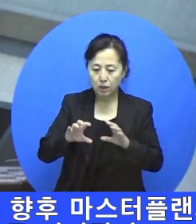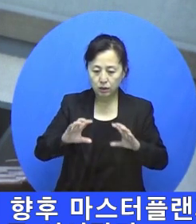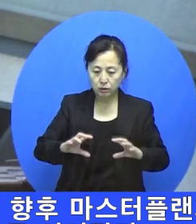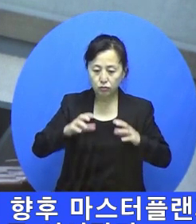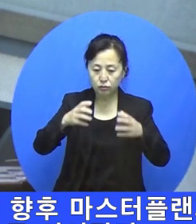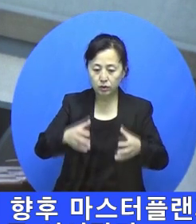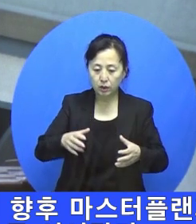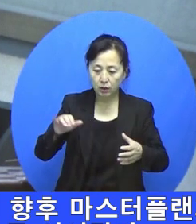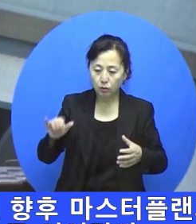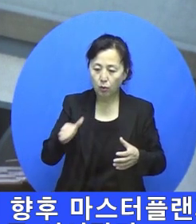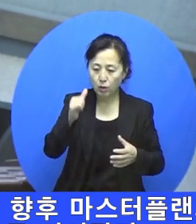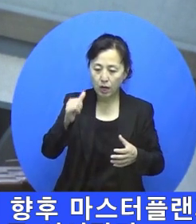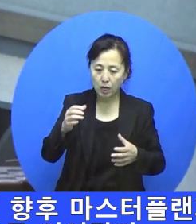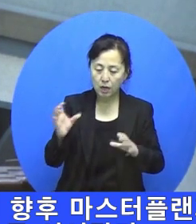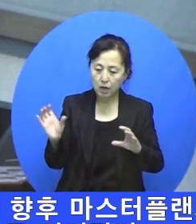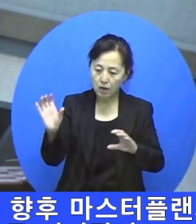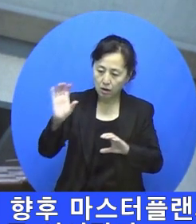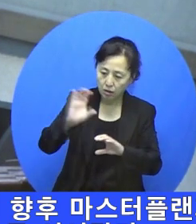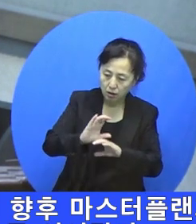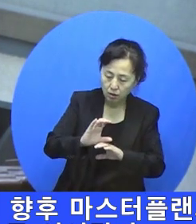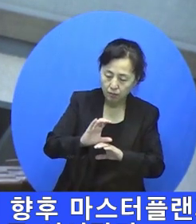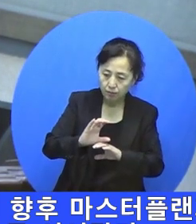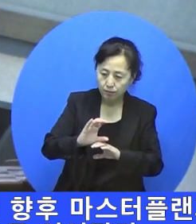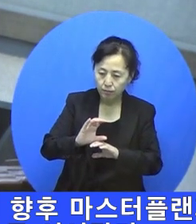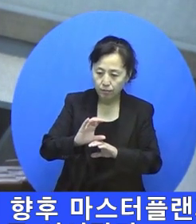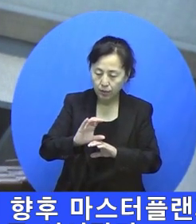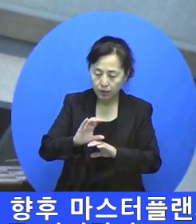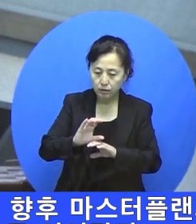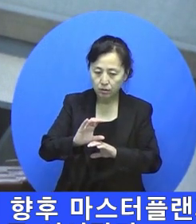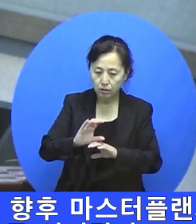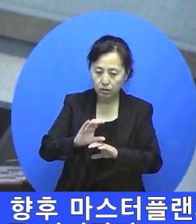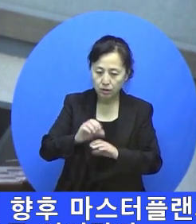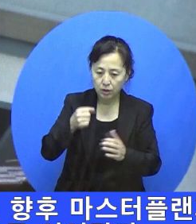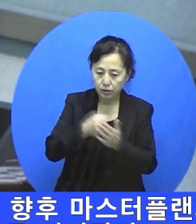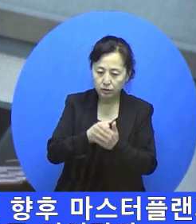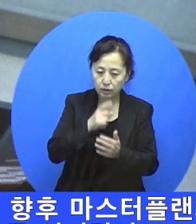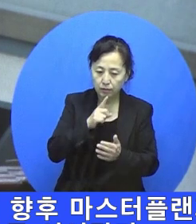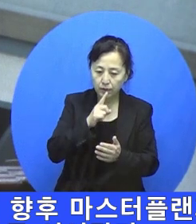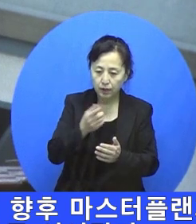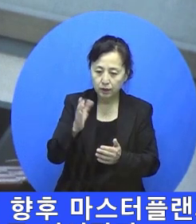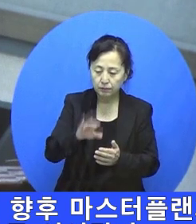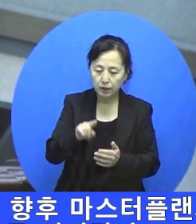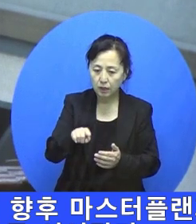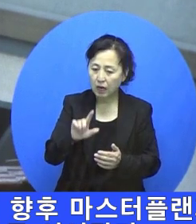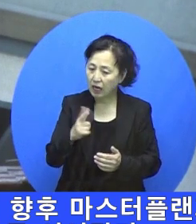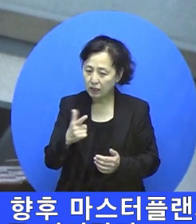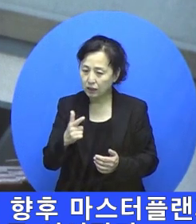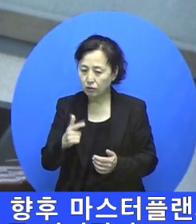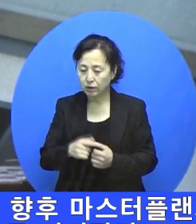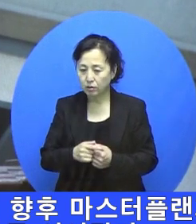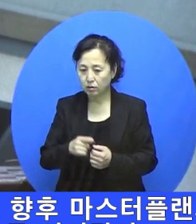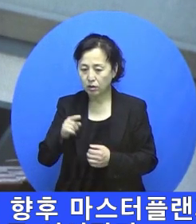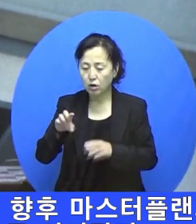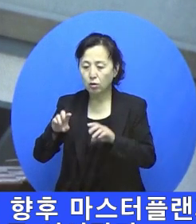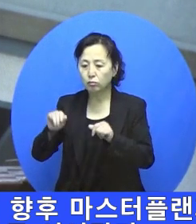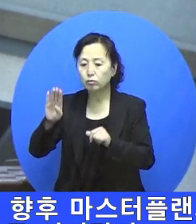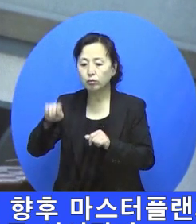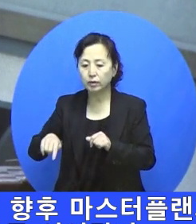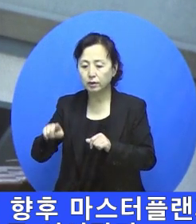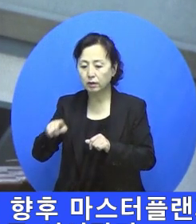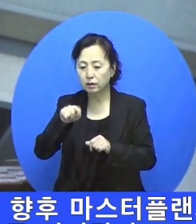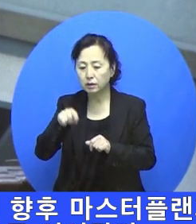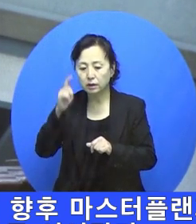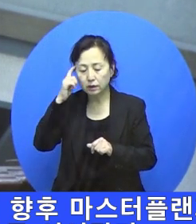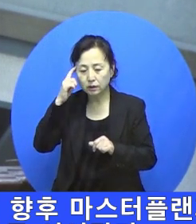그 부분은 시장님께서 조금 가다듬어 주셨으면 좋겠고요. 이 부분에 대해서는 이견이 있다는 것은 이해하겠습니다. 상생님의